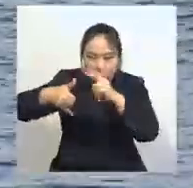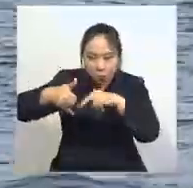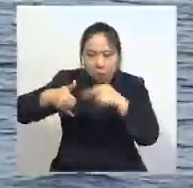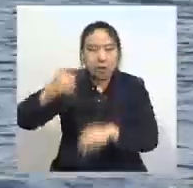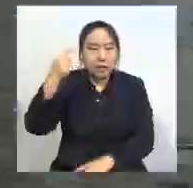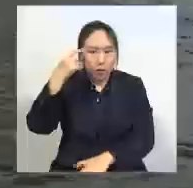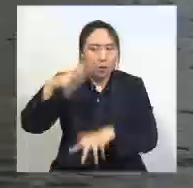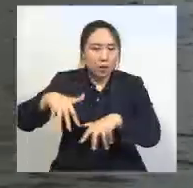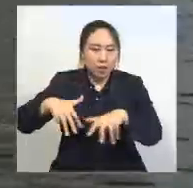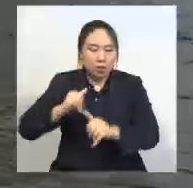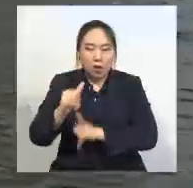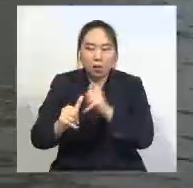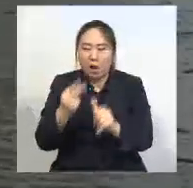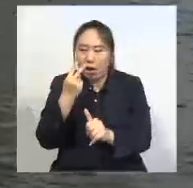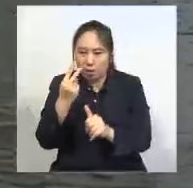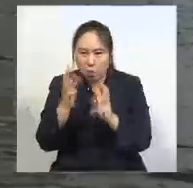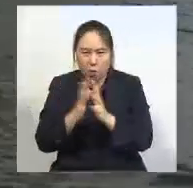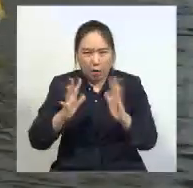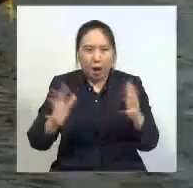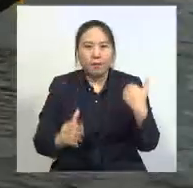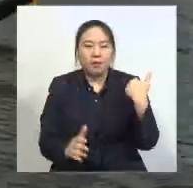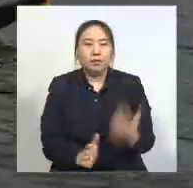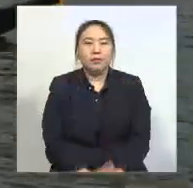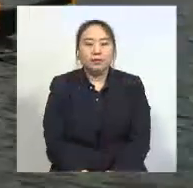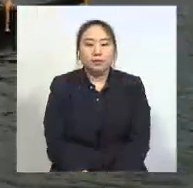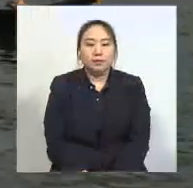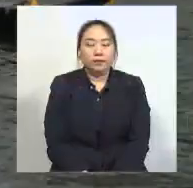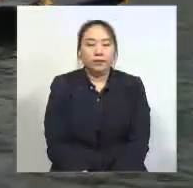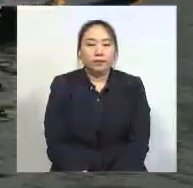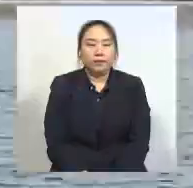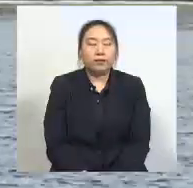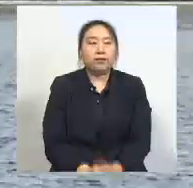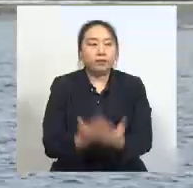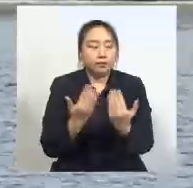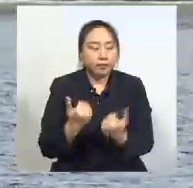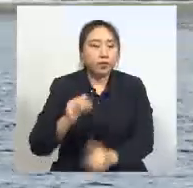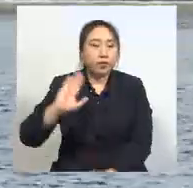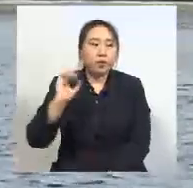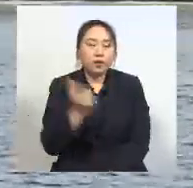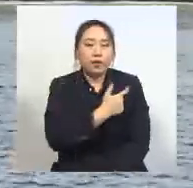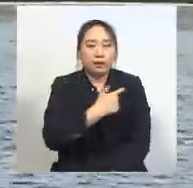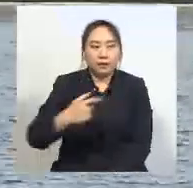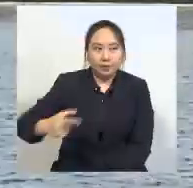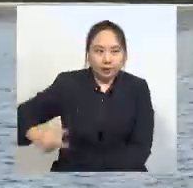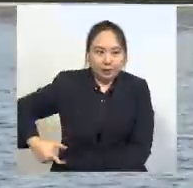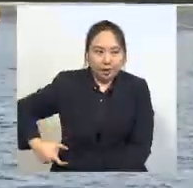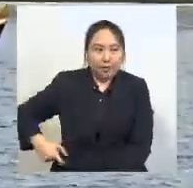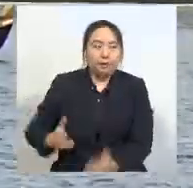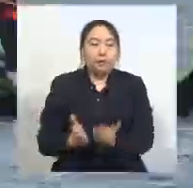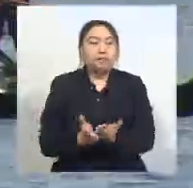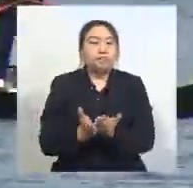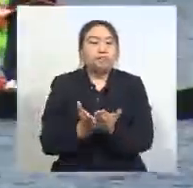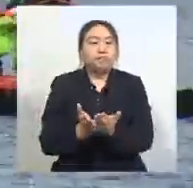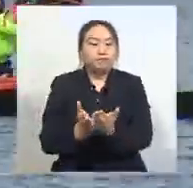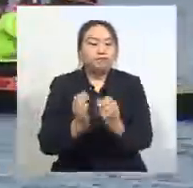เดินทางมาร่วมชมพระราชพิธีเป็นจำนวนมาก การเสด็จพระราชดำเนินเลียบพระนครโดยขบวนพยุหยาตราทาง